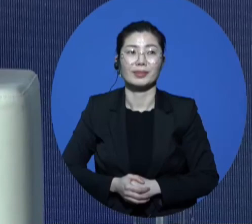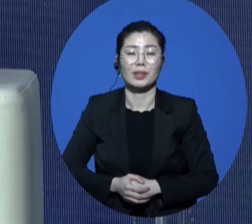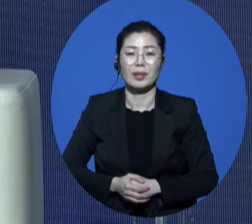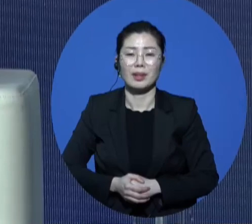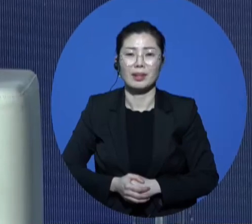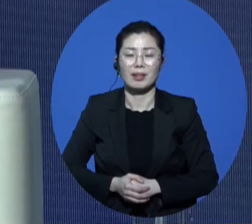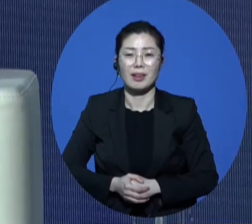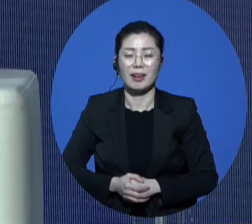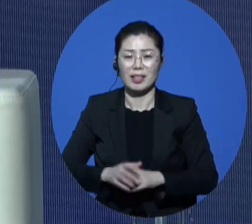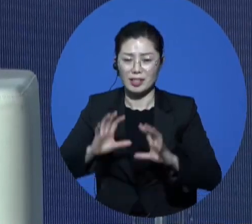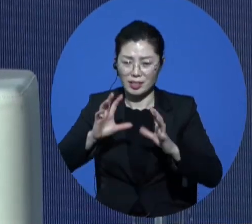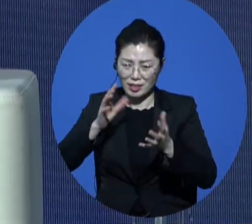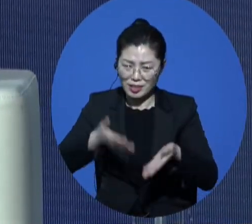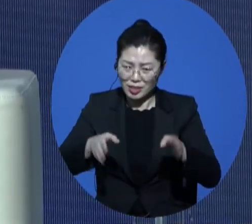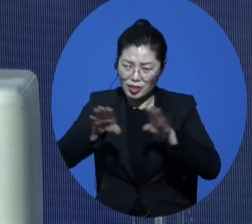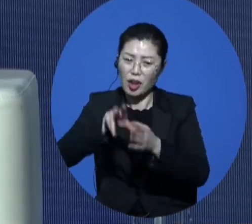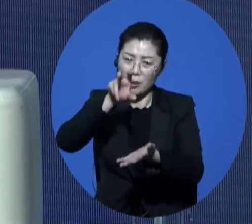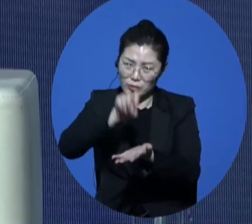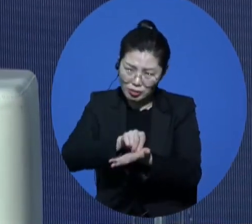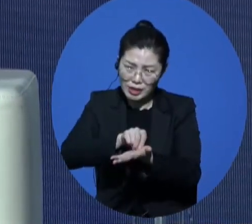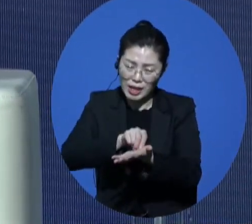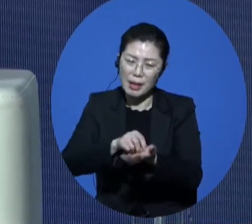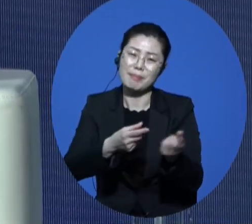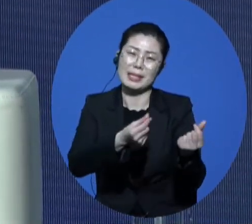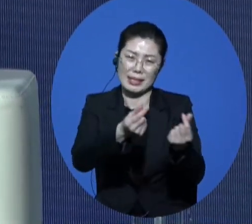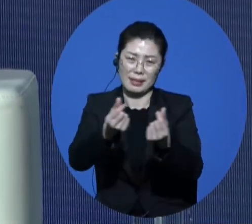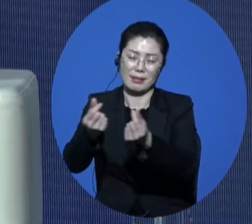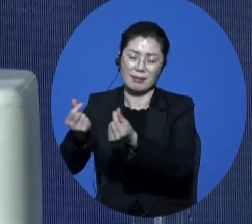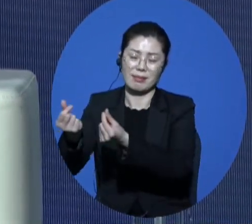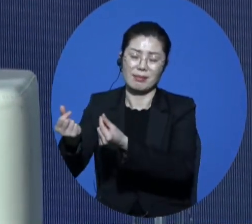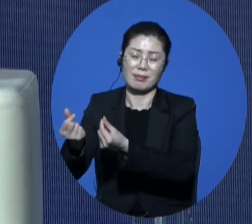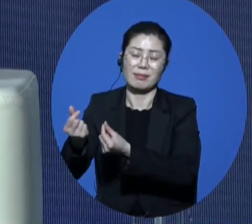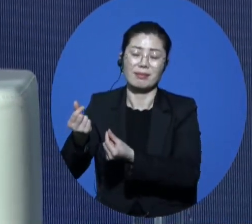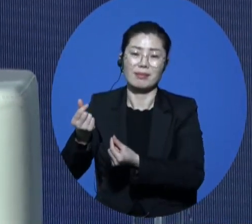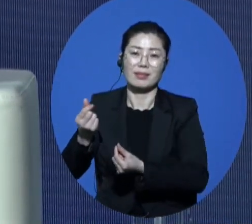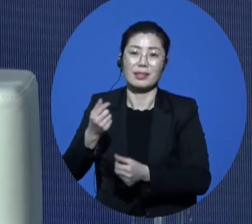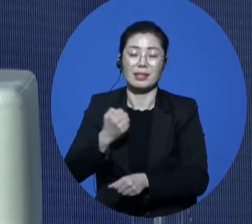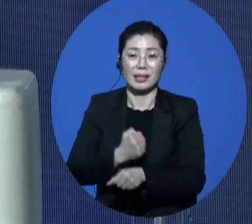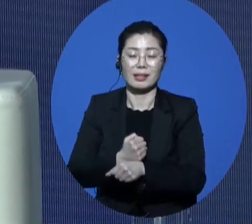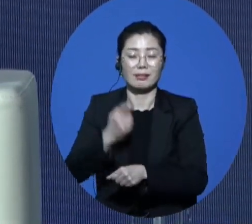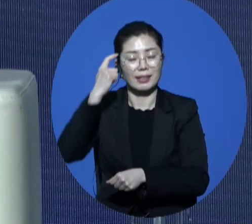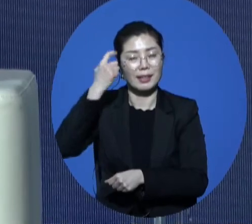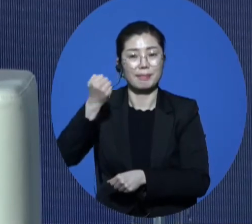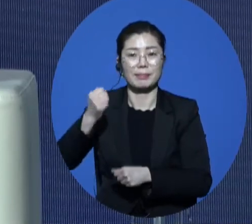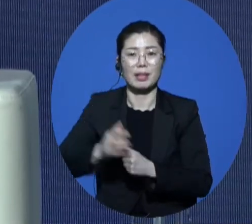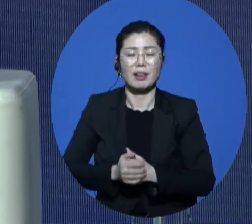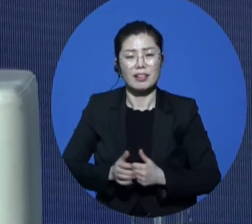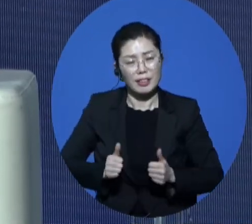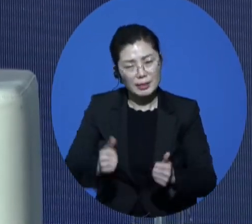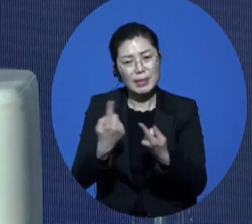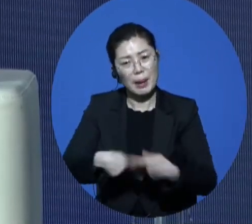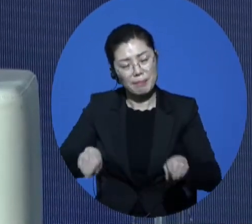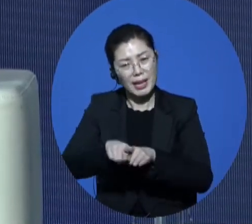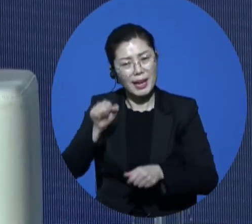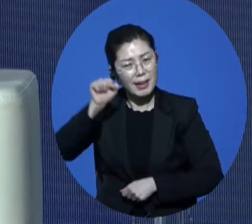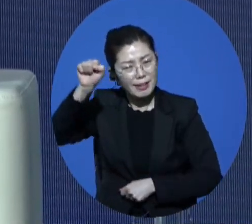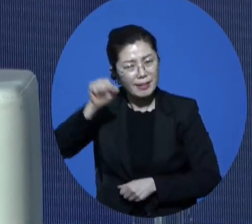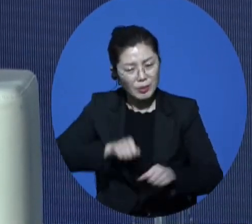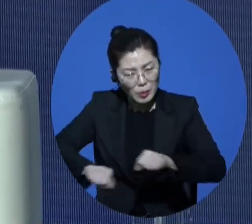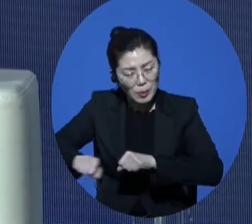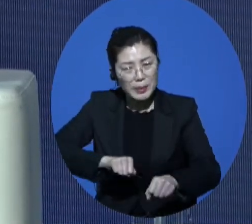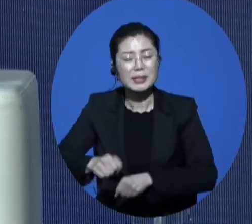동서를 막론하고 시설 문제의 본질이 비슷하다라는 것들을 인식할 수 있는 자리였던 것 같습니다. 열심히 함께 투쟁했으면